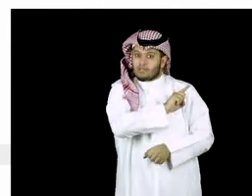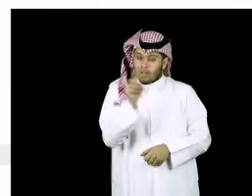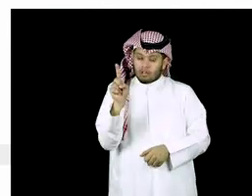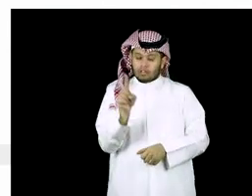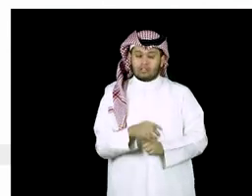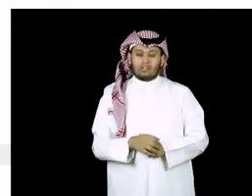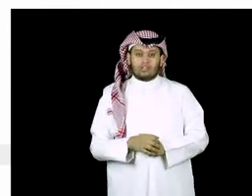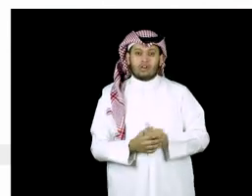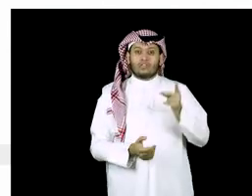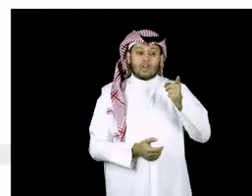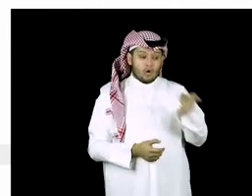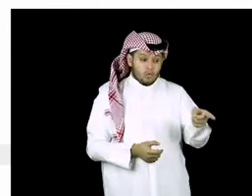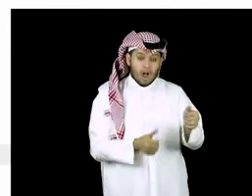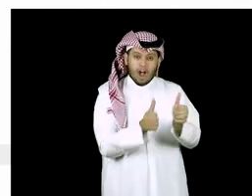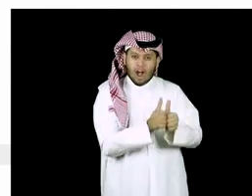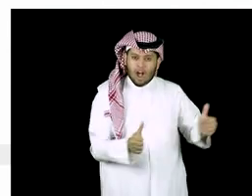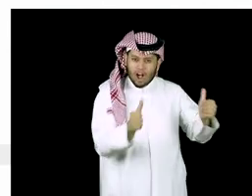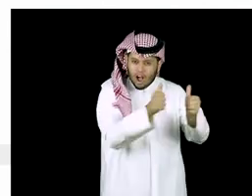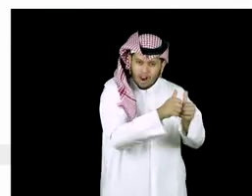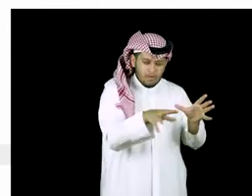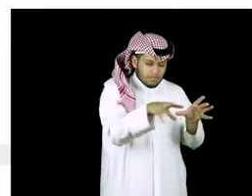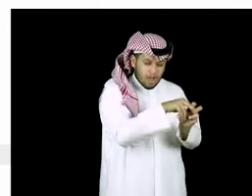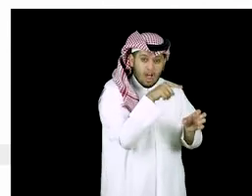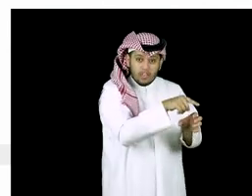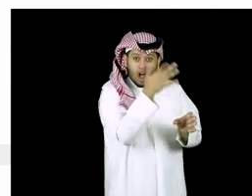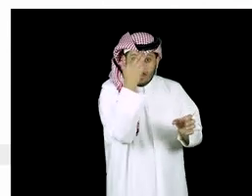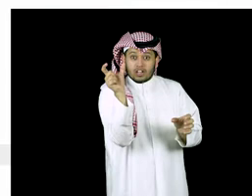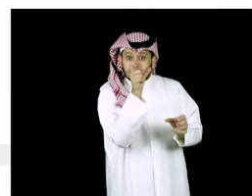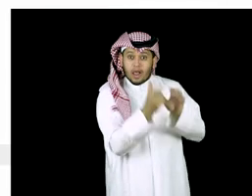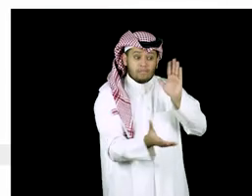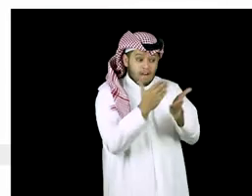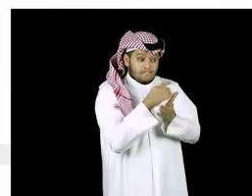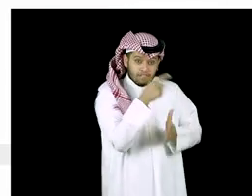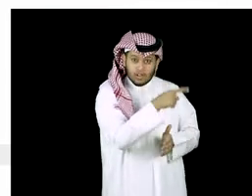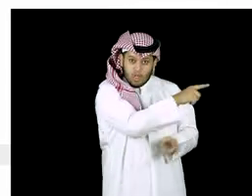عدم منع أحد من ذويهم أو أقاربهم من الدخول في الإسلام،